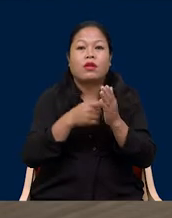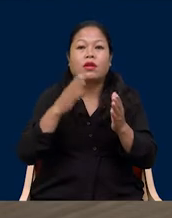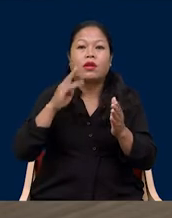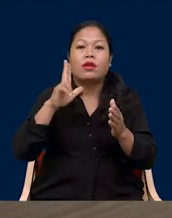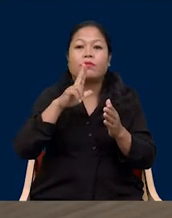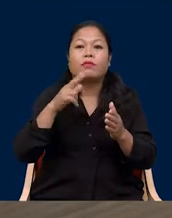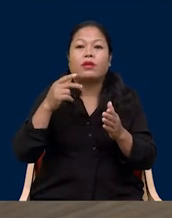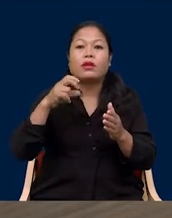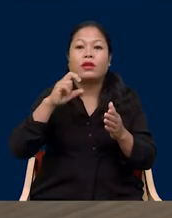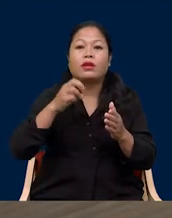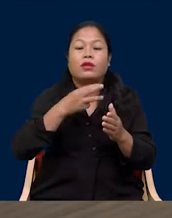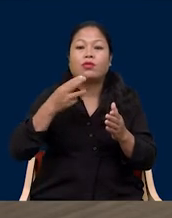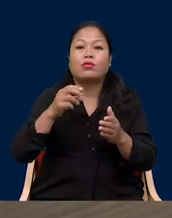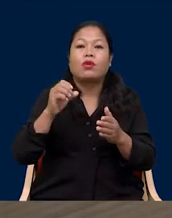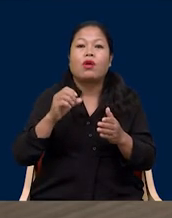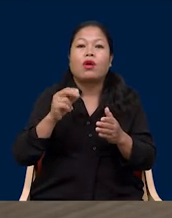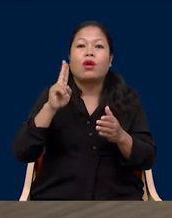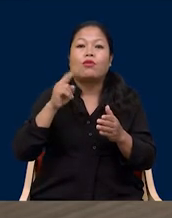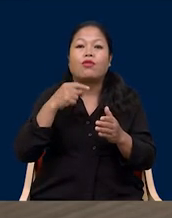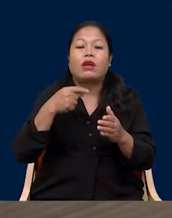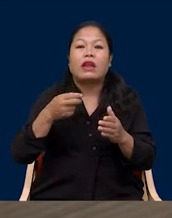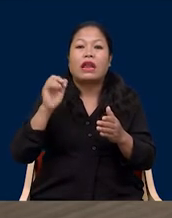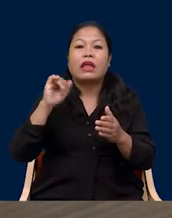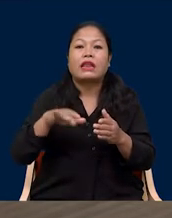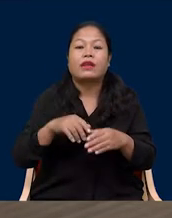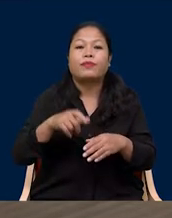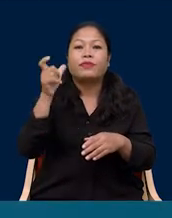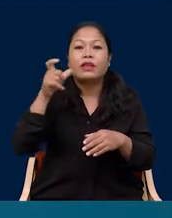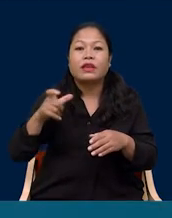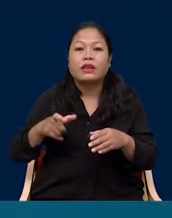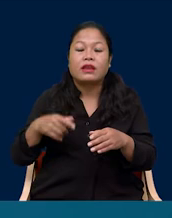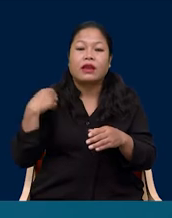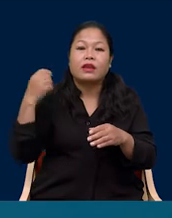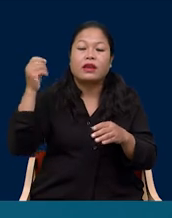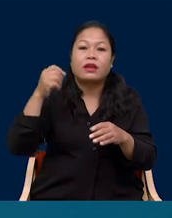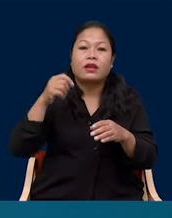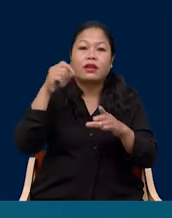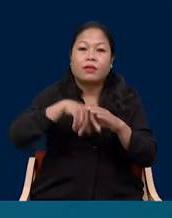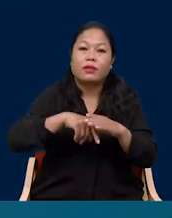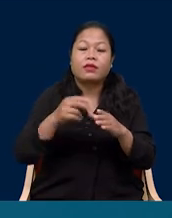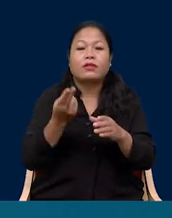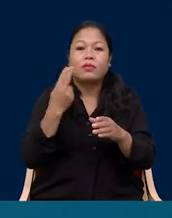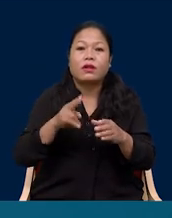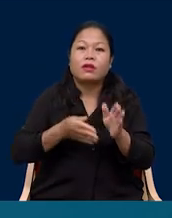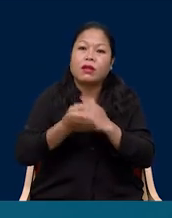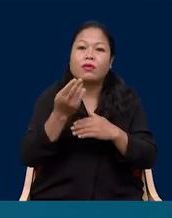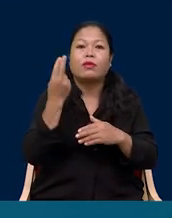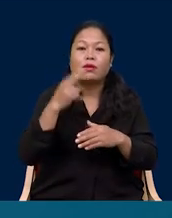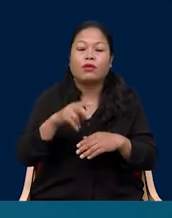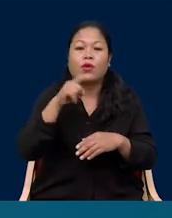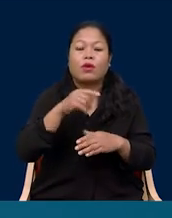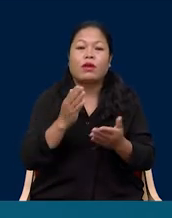बिन्दु भण्डारी पनि हुनुहुन्छ। उहाँ इटलीको प्री कपको इभेन्टमा पनि डेलिगेटको रूपमा चाहिँ प्रतिनिधि